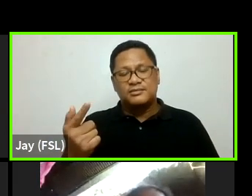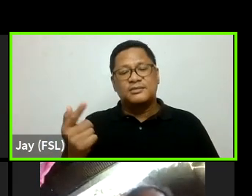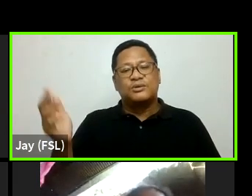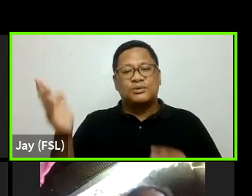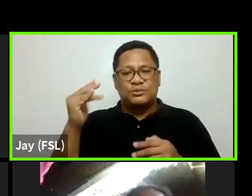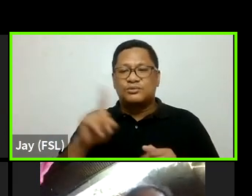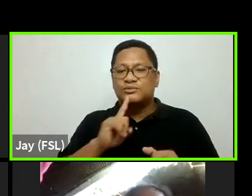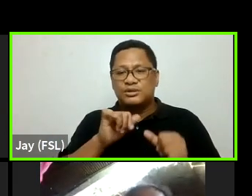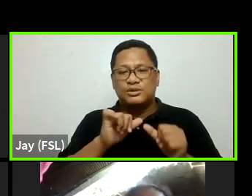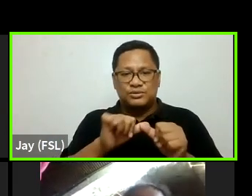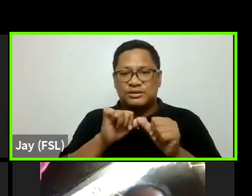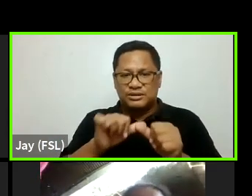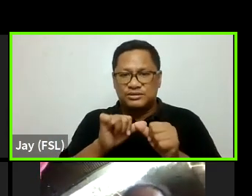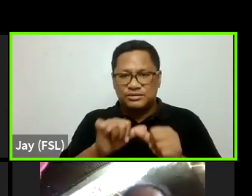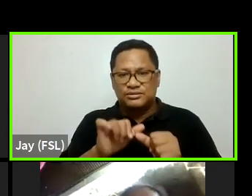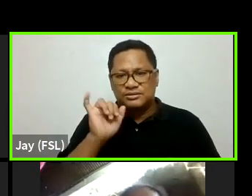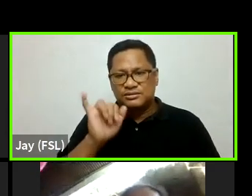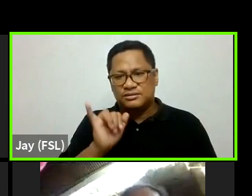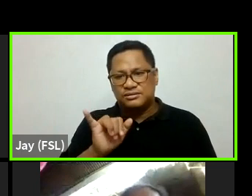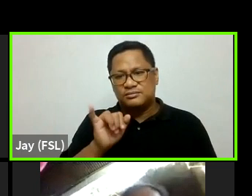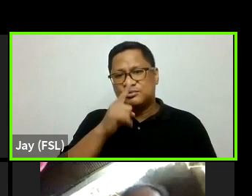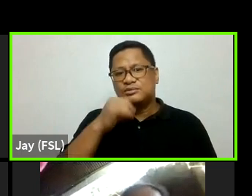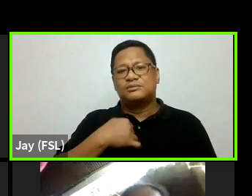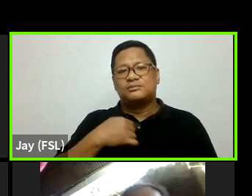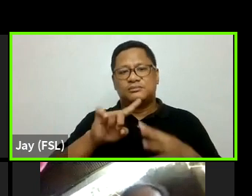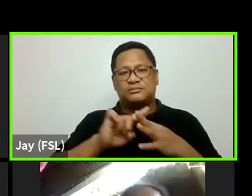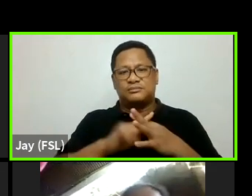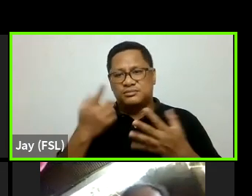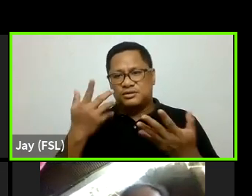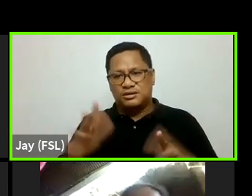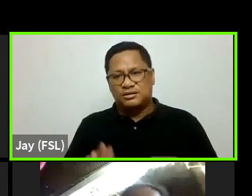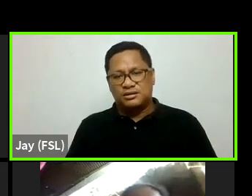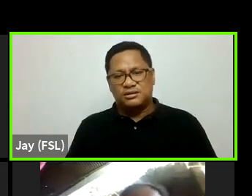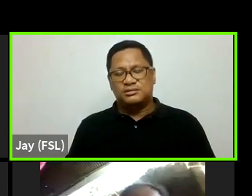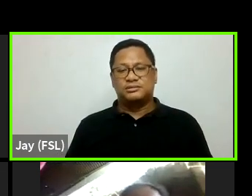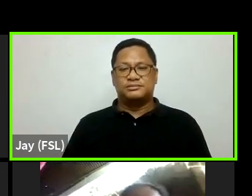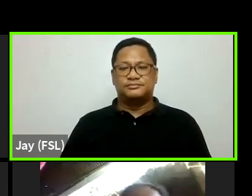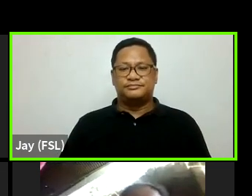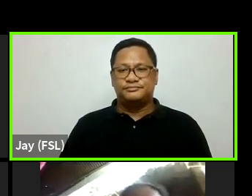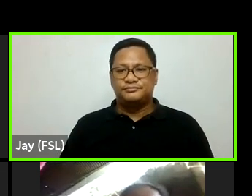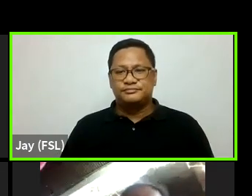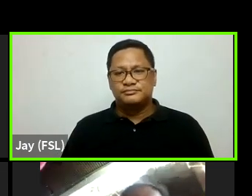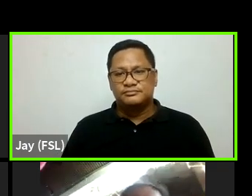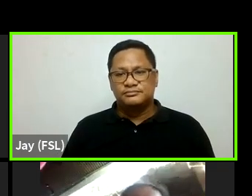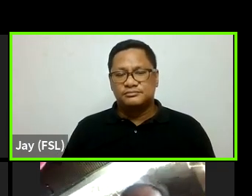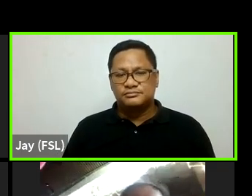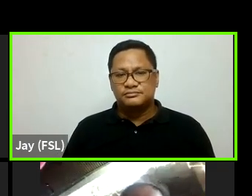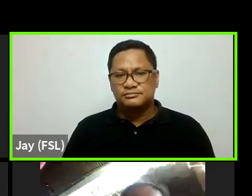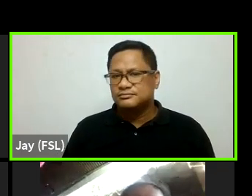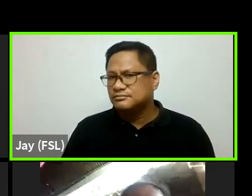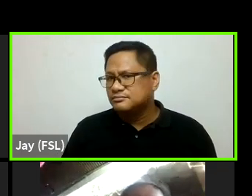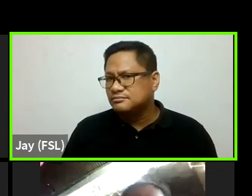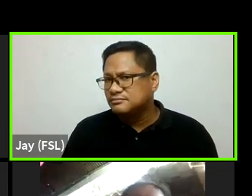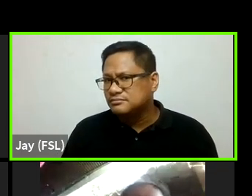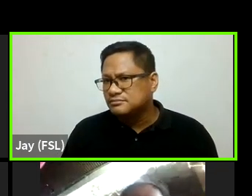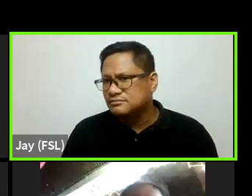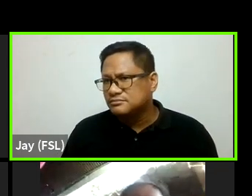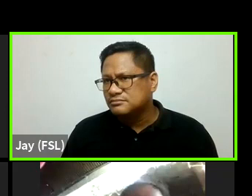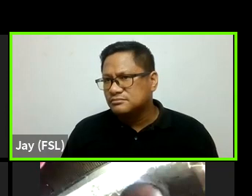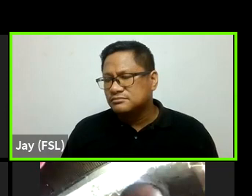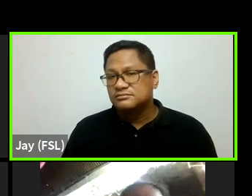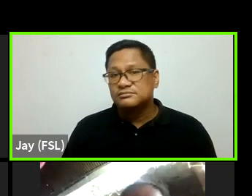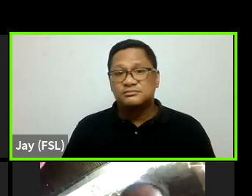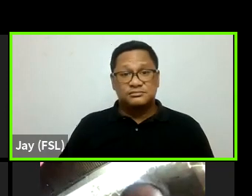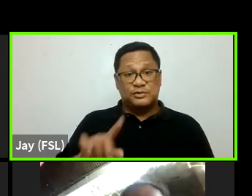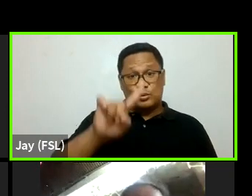Pero itutuloy-tuloy ko na kasi naumpisan ko na rin. Oo. Anong natutunan